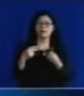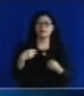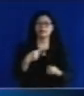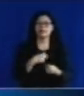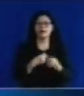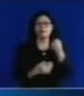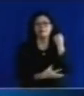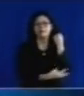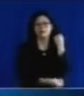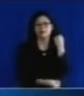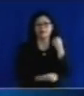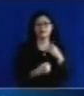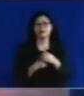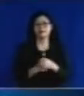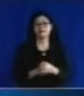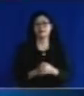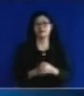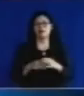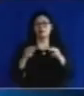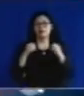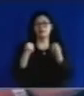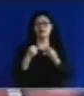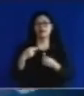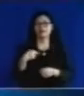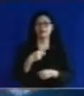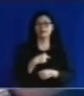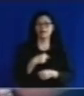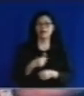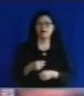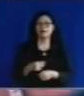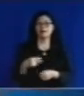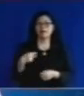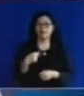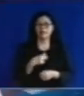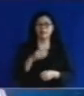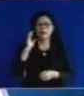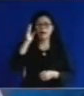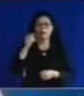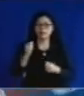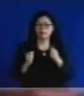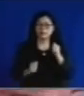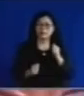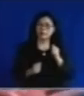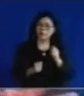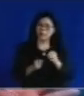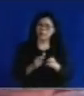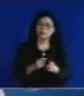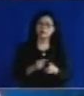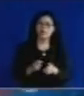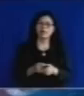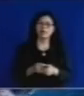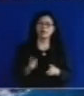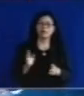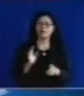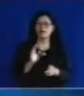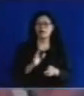19,79% masyarakat kita. Sehingga yang akan kami kejar untuk menaikkan PAD tidak akan berimbas kepada masyarakat. tidak